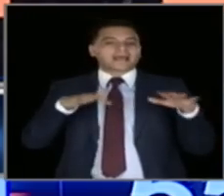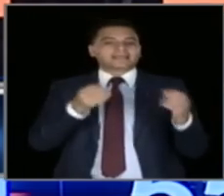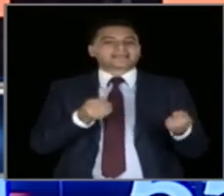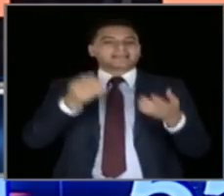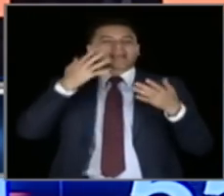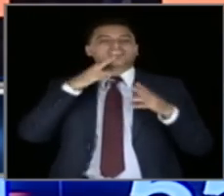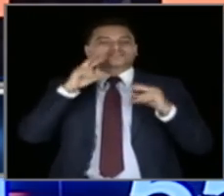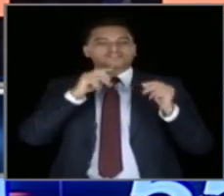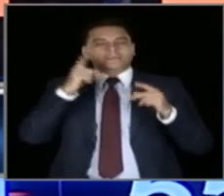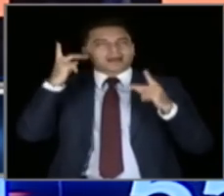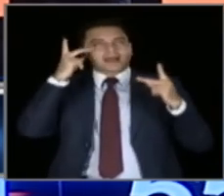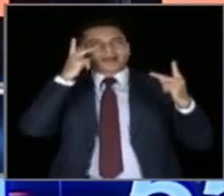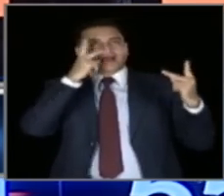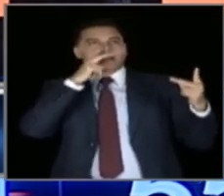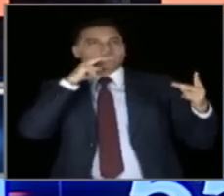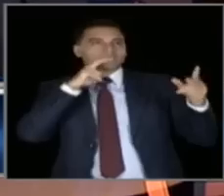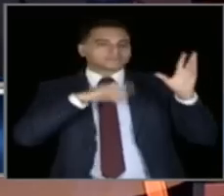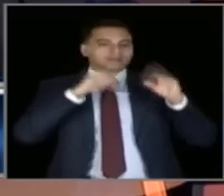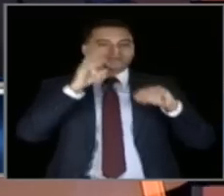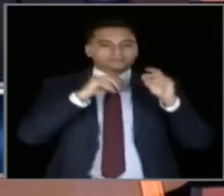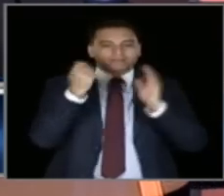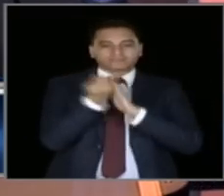وبتسقط من خلالها على الواقع